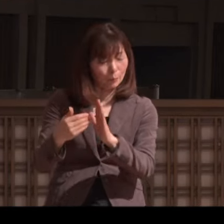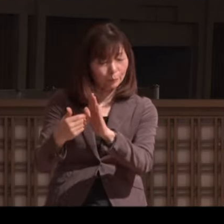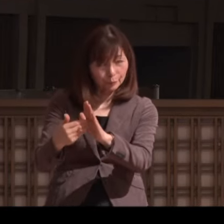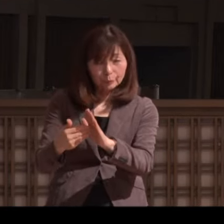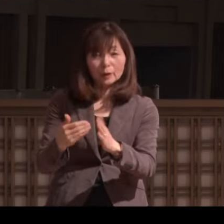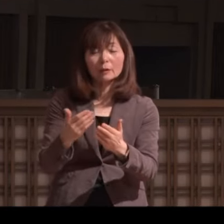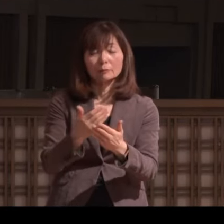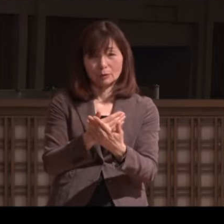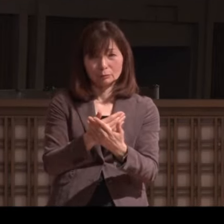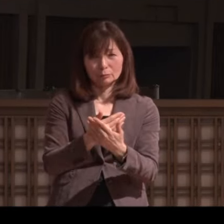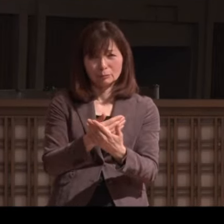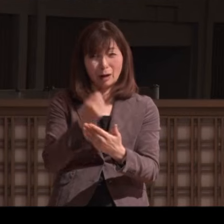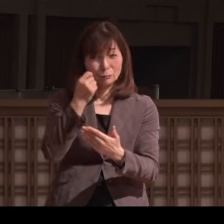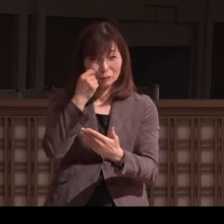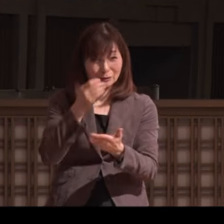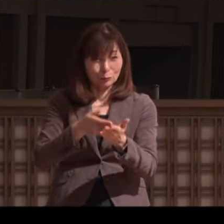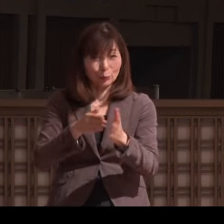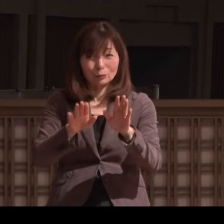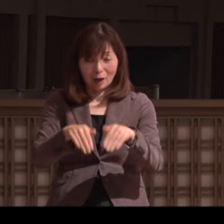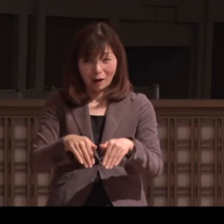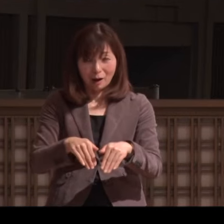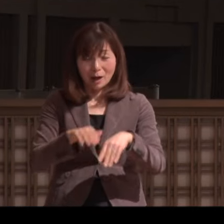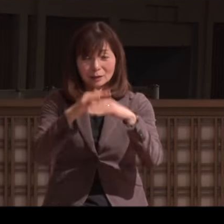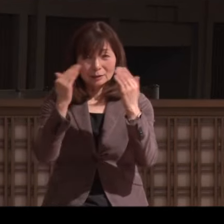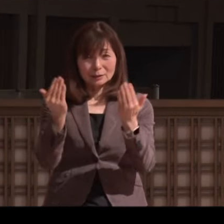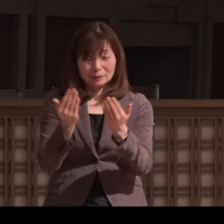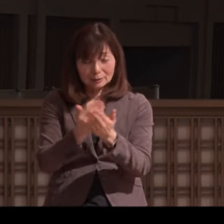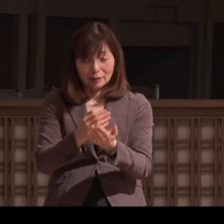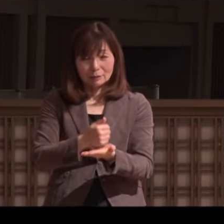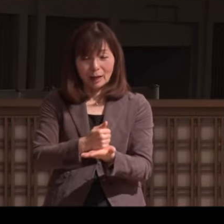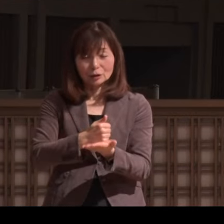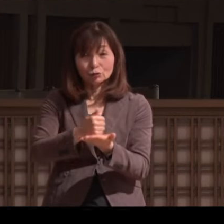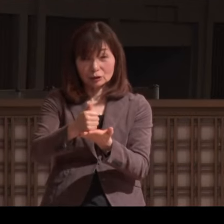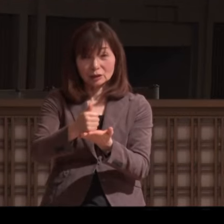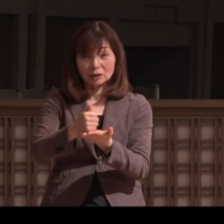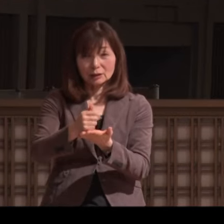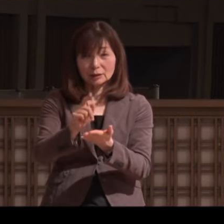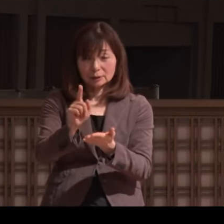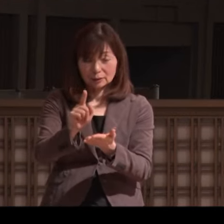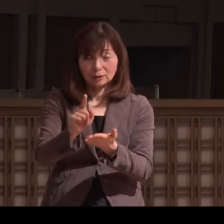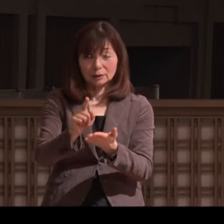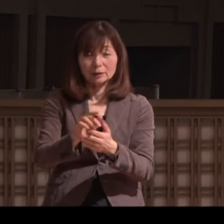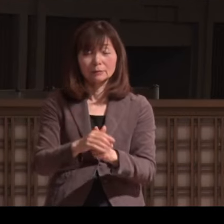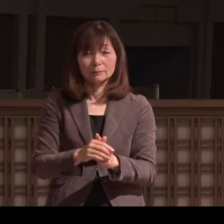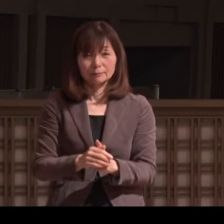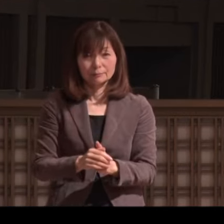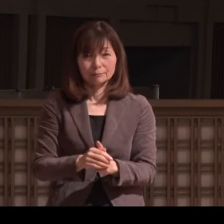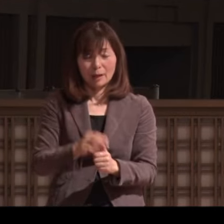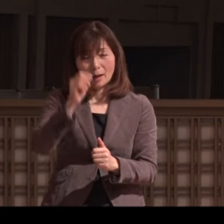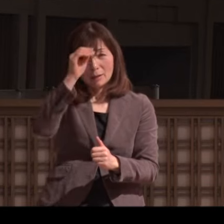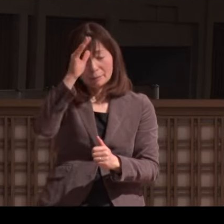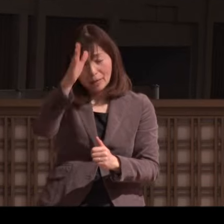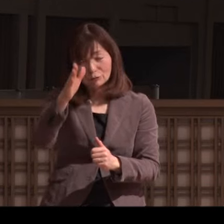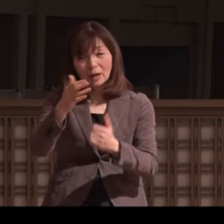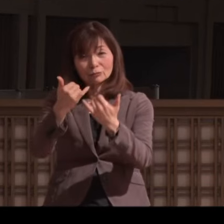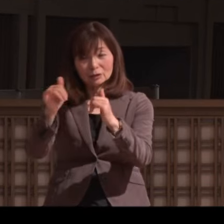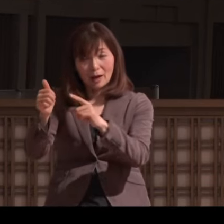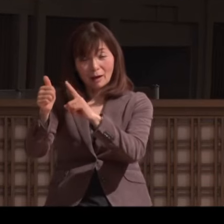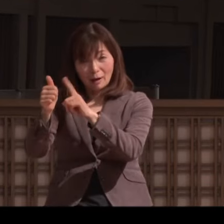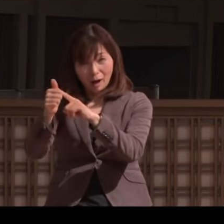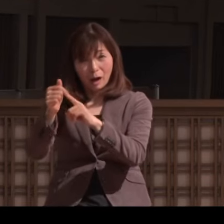これはちょっと難しいこと言った全体主義ですねハンナアーレントっていう哲学者を思い出す方がいらっしゃるかもしれません